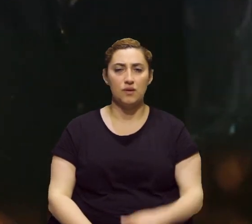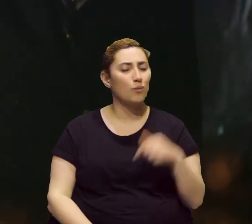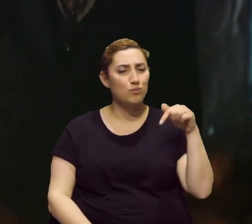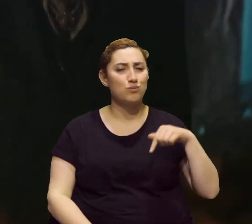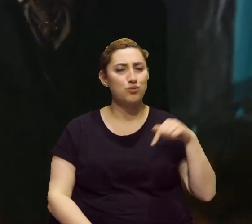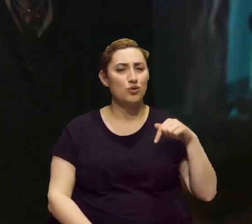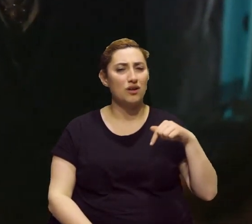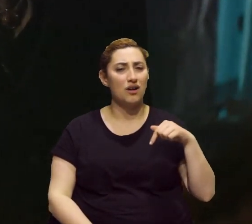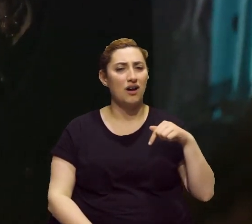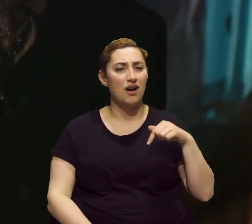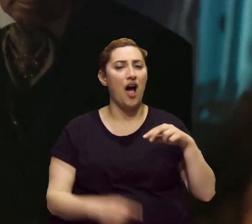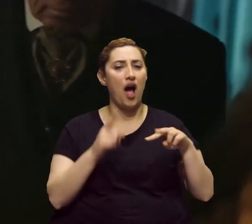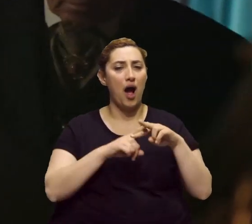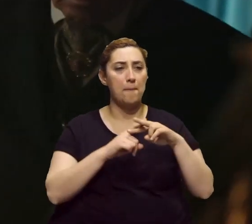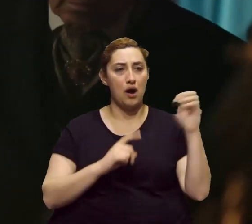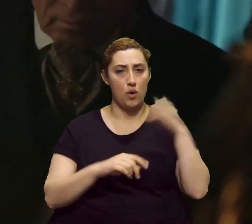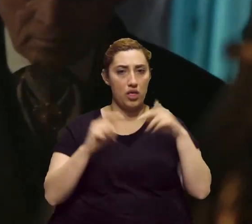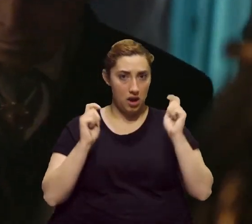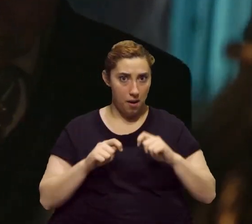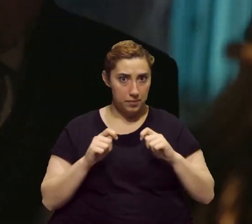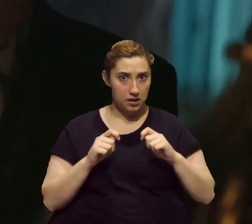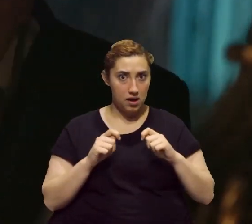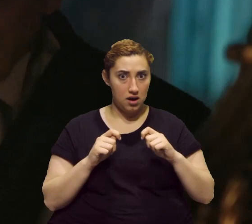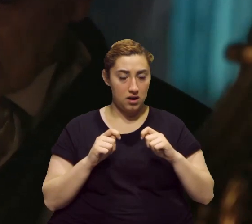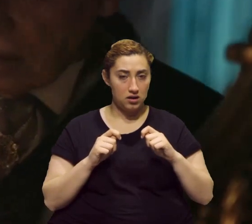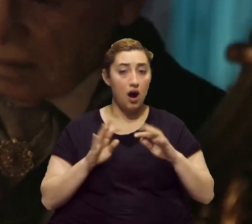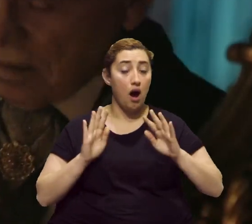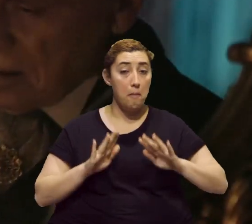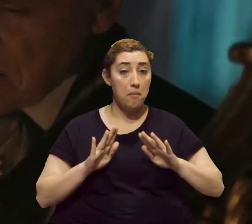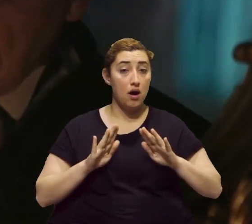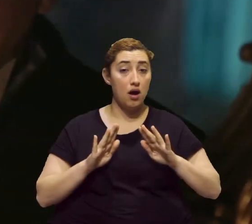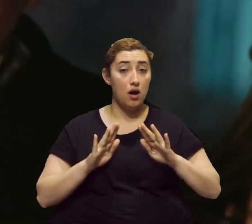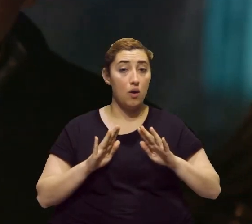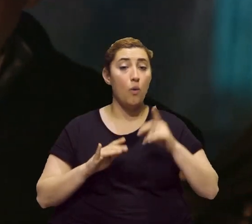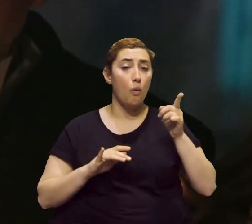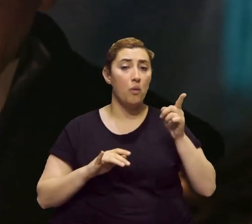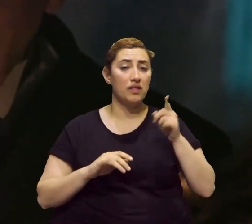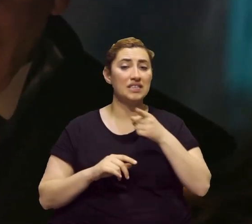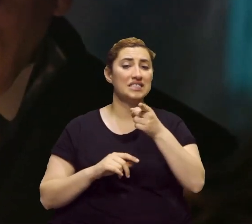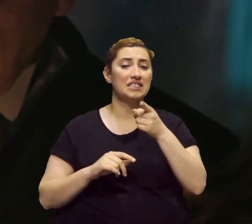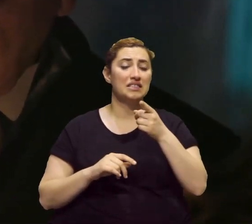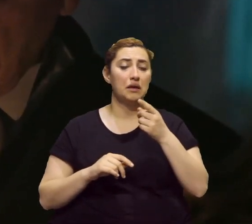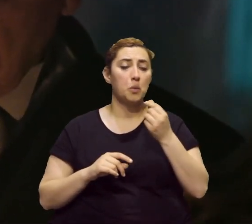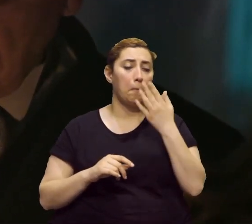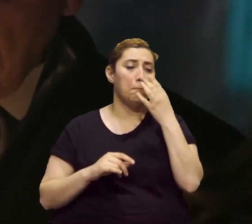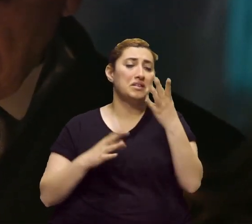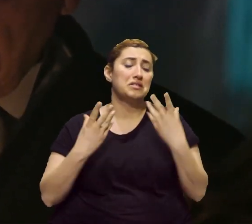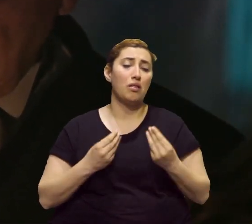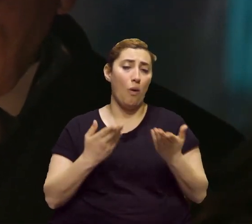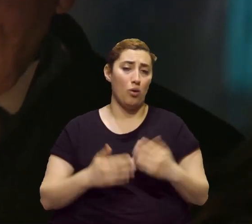Buraya Akbar'ı gönderdiler. Ama o da zaten size hafif geldi.